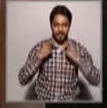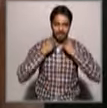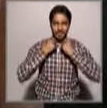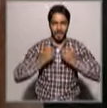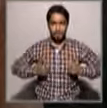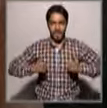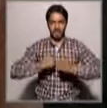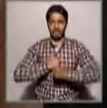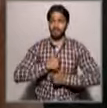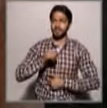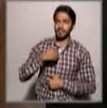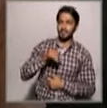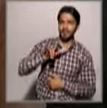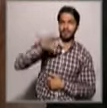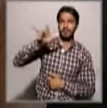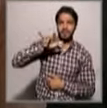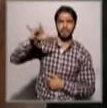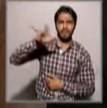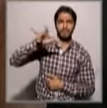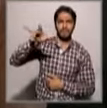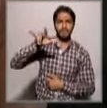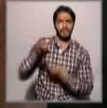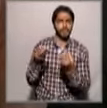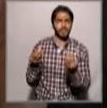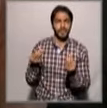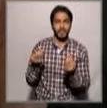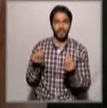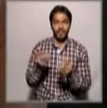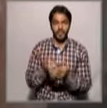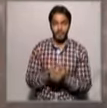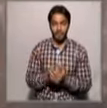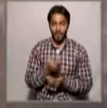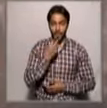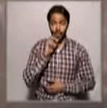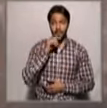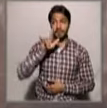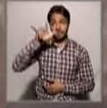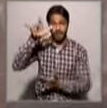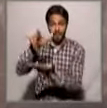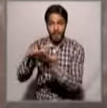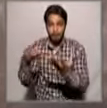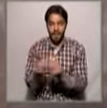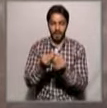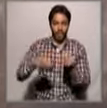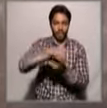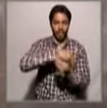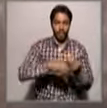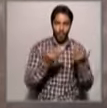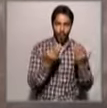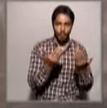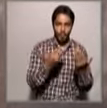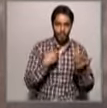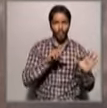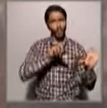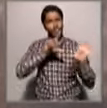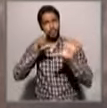ملابس الإحرام ثم يصنع عمرة يوميا لنفسه أو للغير؟ لنفسه هو لغيره وهكذا. هو للغير لا بأس،